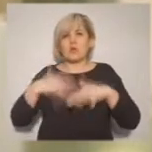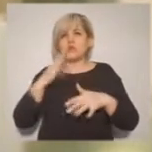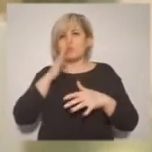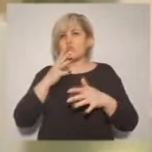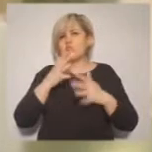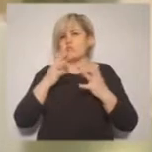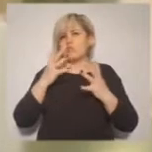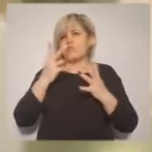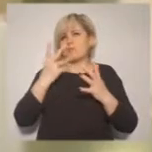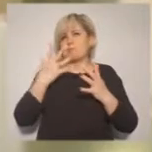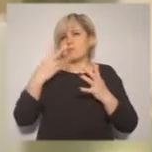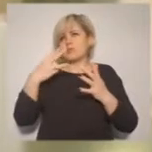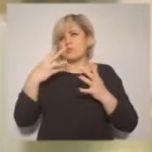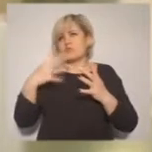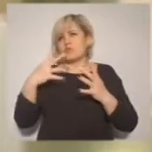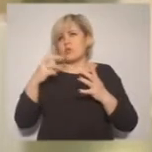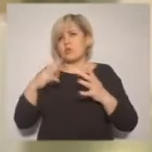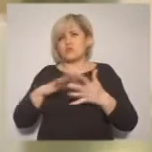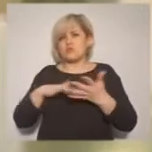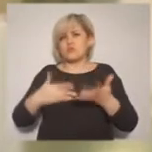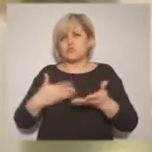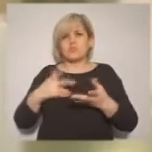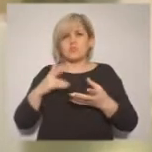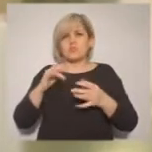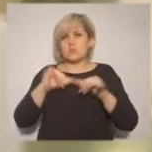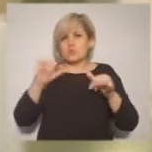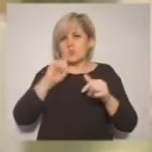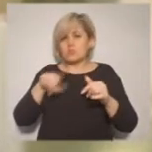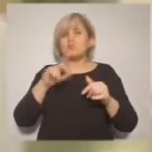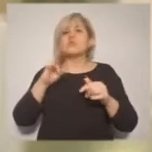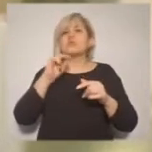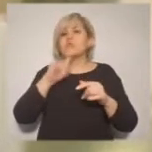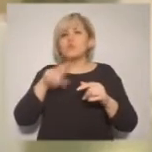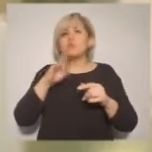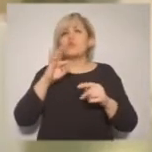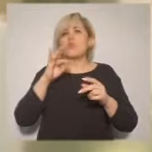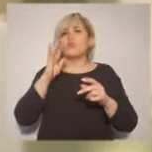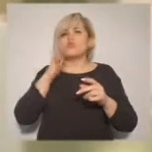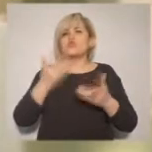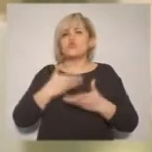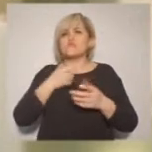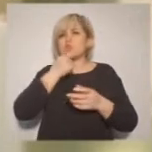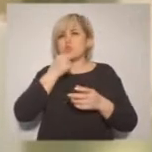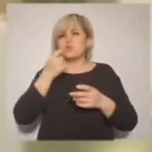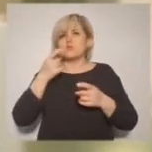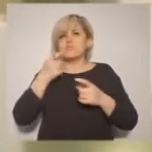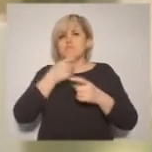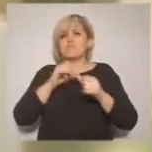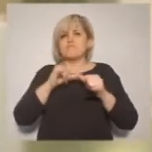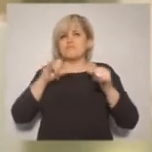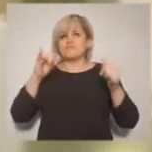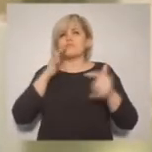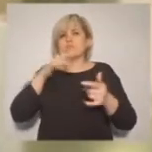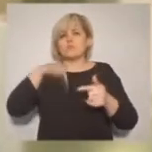нашей желчевыводящей системе. Можем ли мы тогда сказать, что через 25-30 лет, когда эти эпистархи умрут